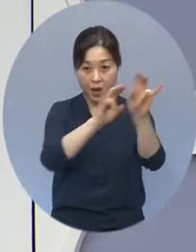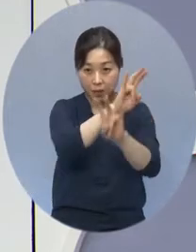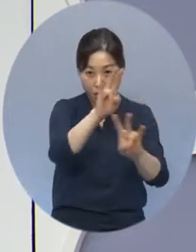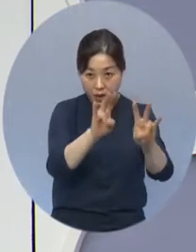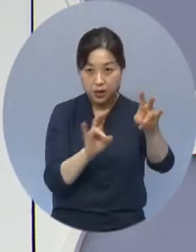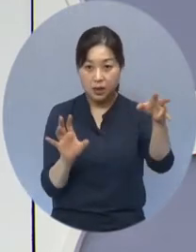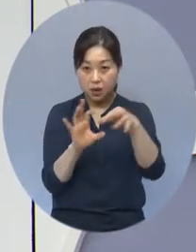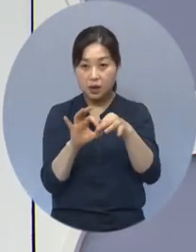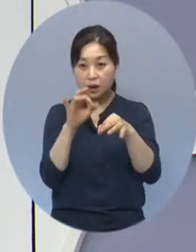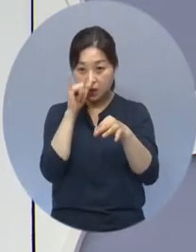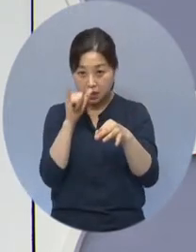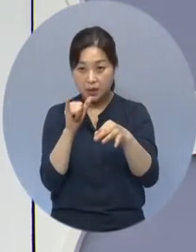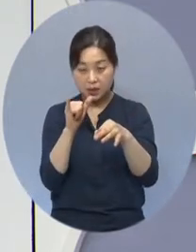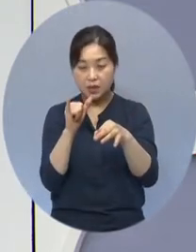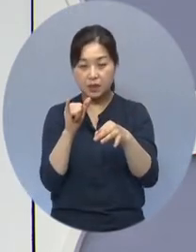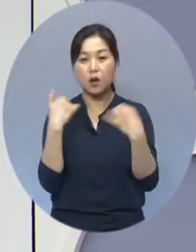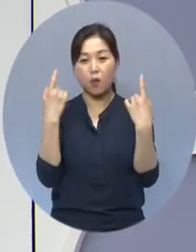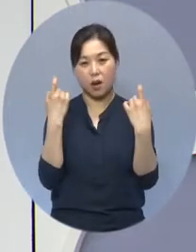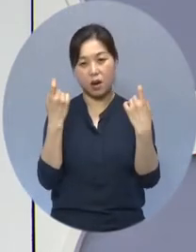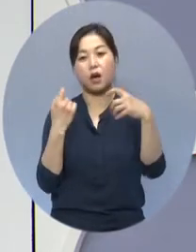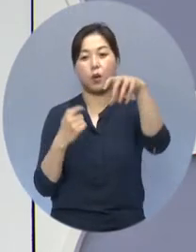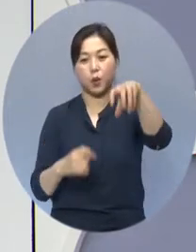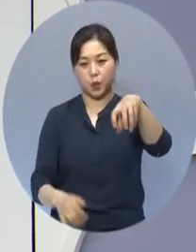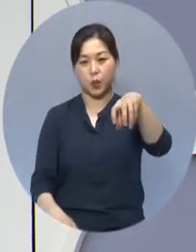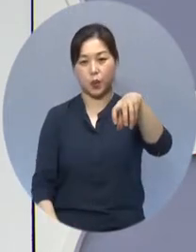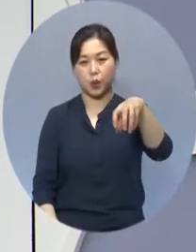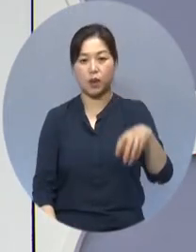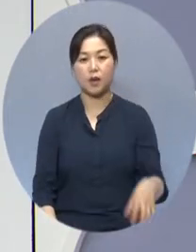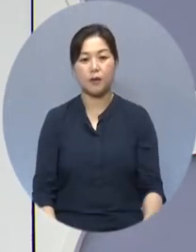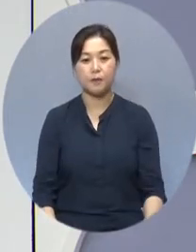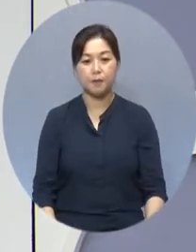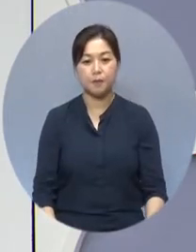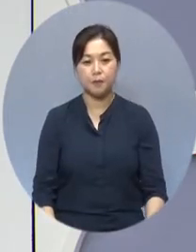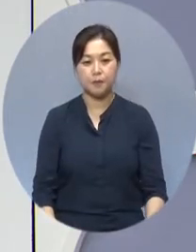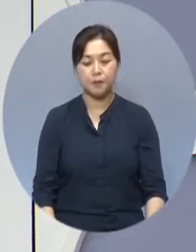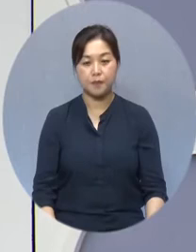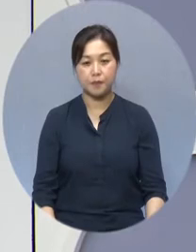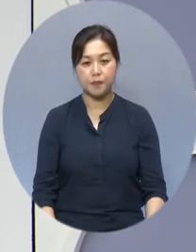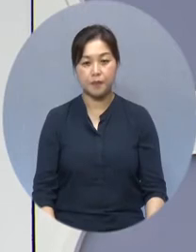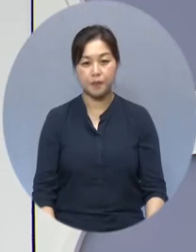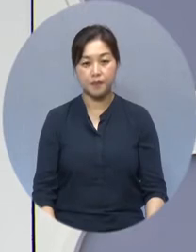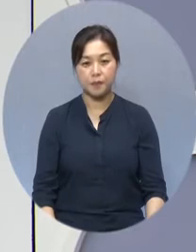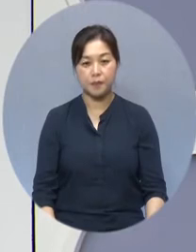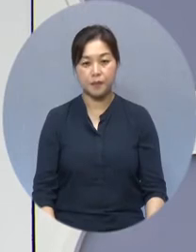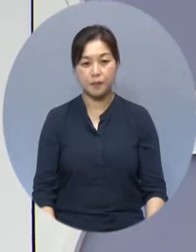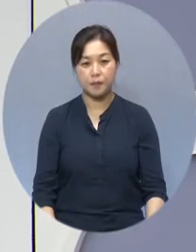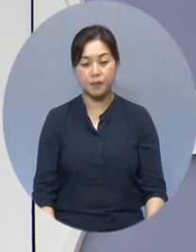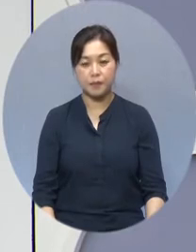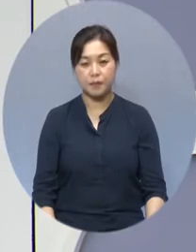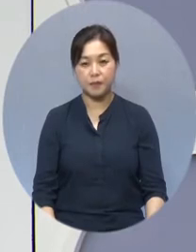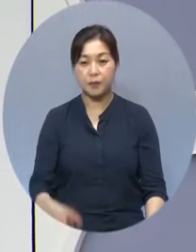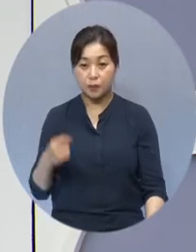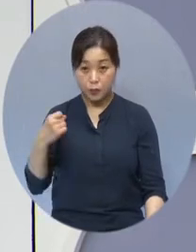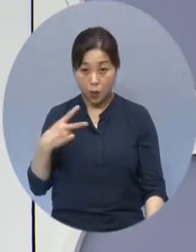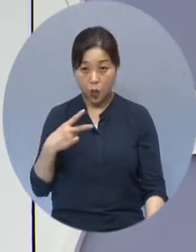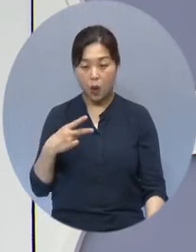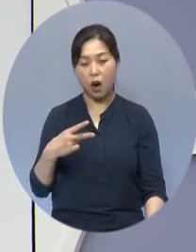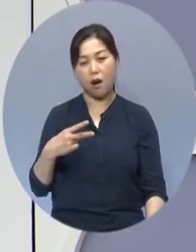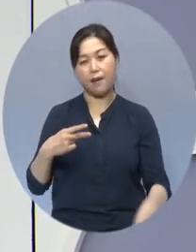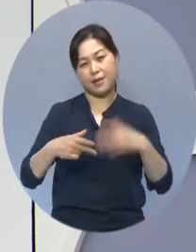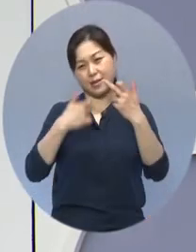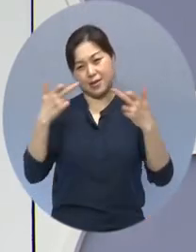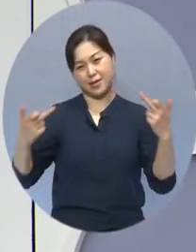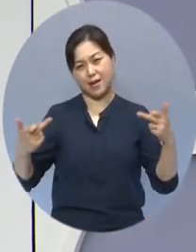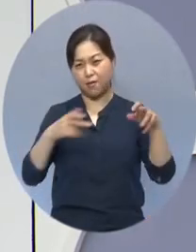어떤 관광벨트 그쪽에 이제 형성을 하고, 그 중간에 이제 아까 말씀드린 야산들을